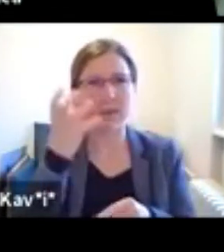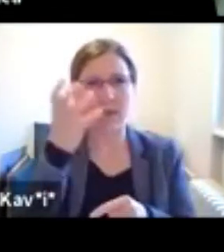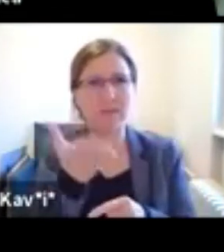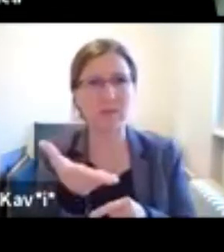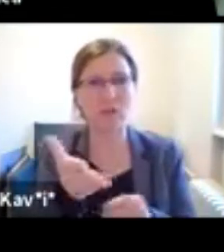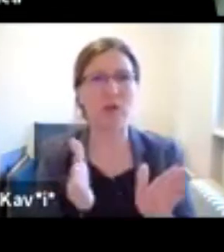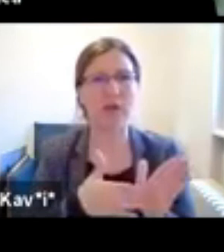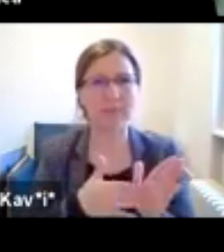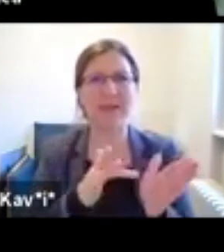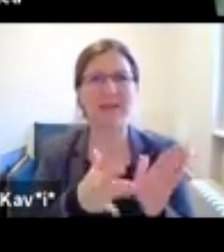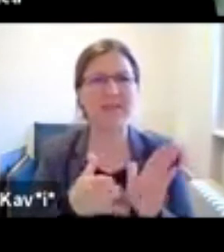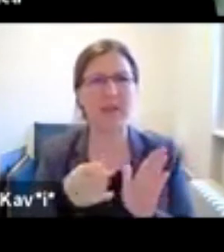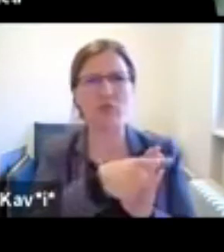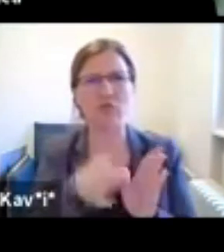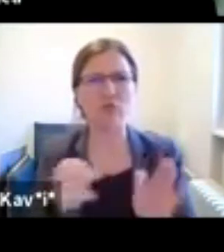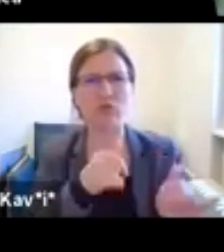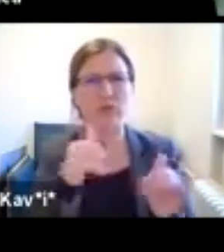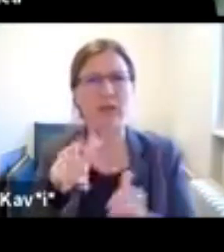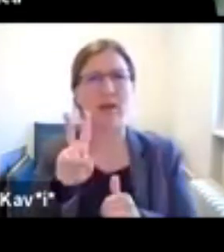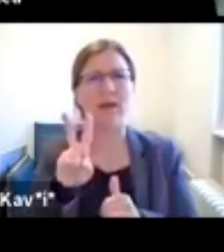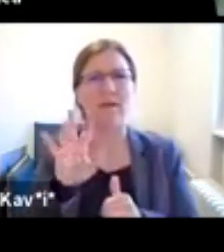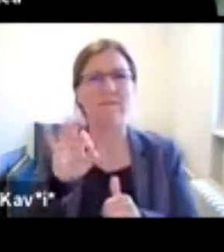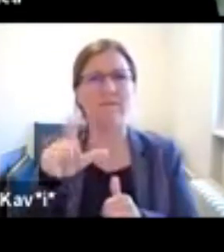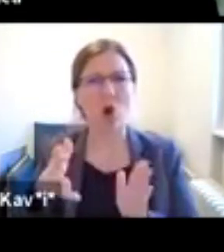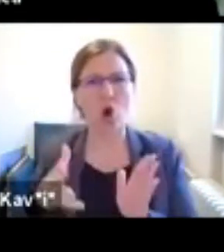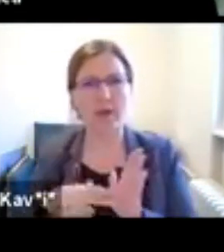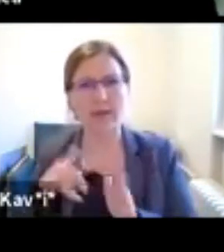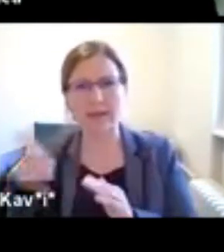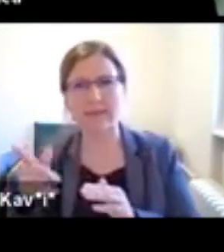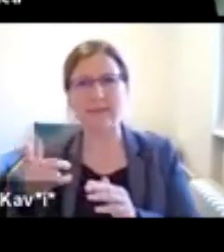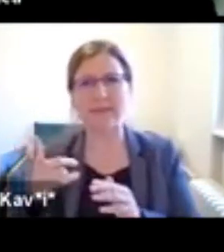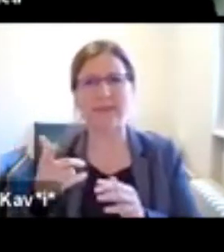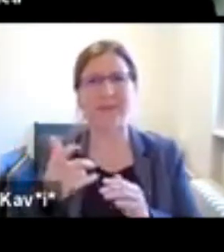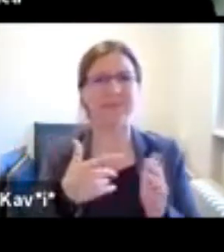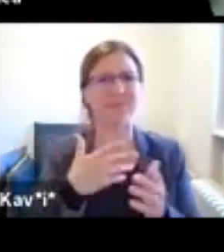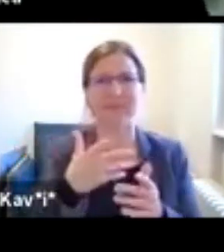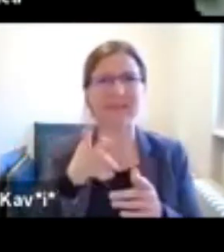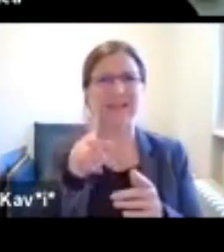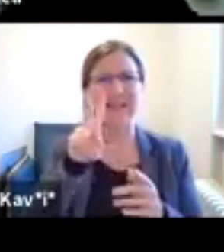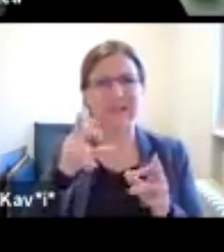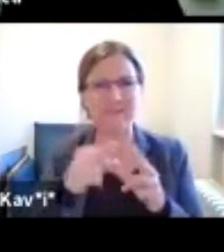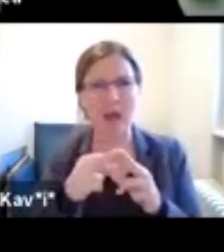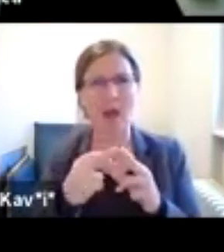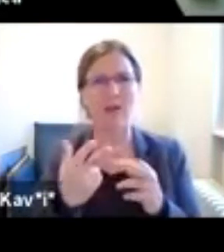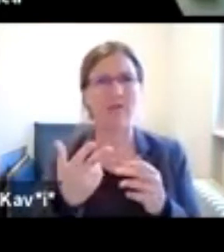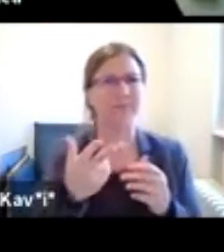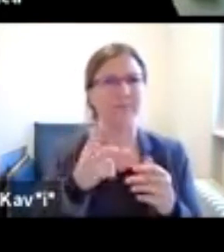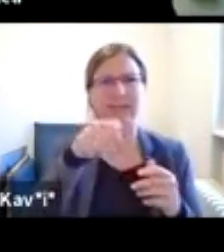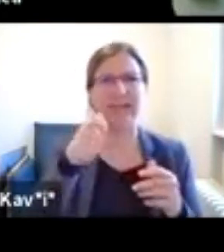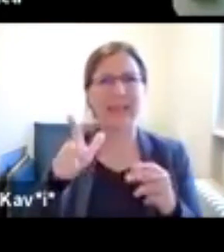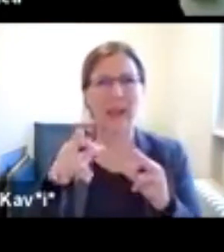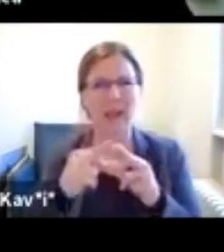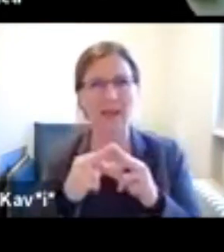Dive, pa Vojna, zatim svih ostalih vas, Jelena, Ana,